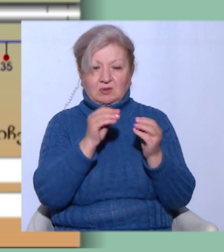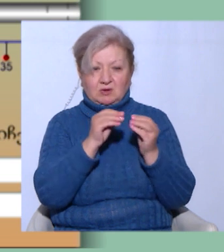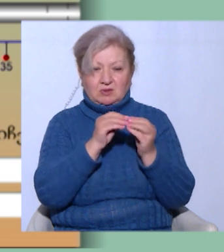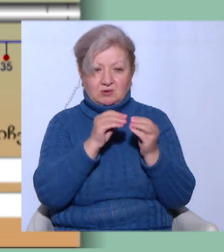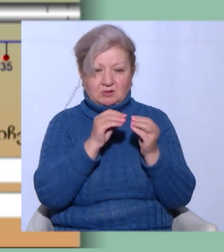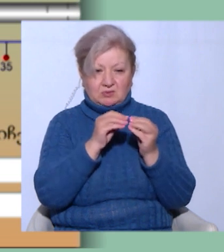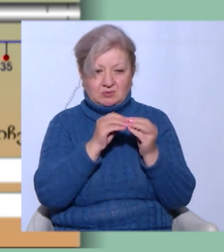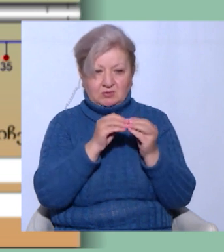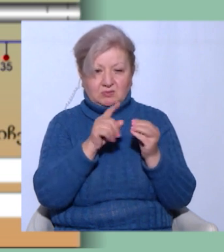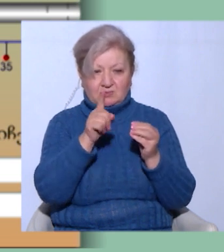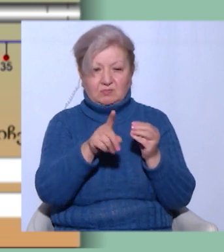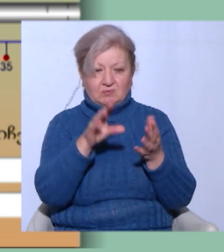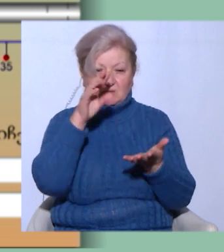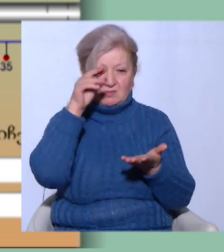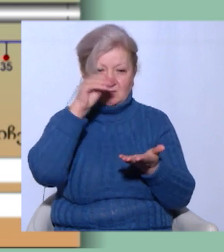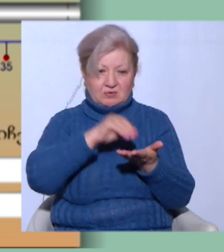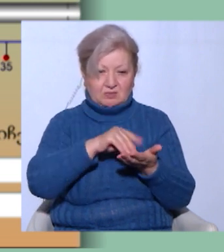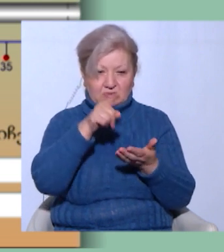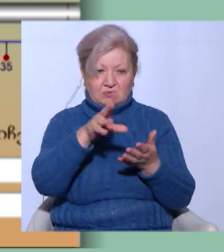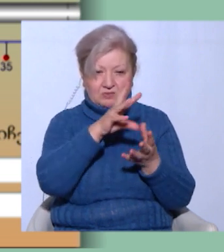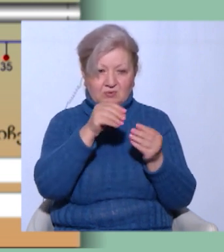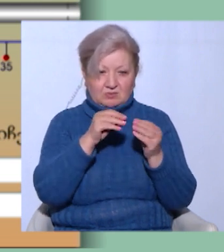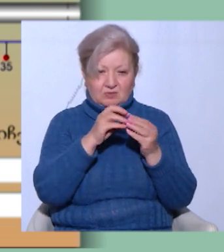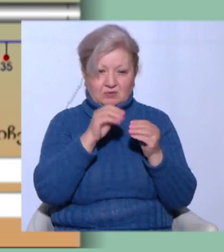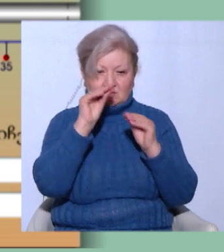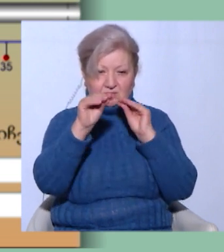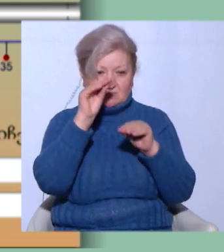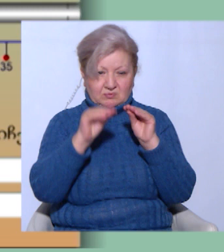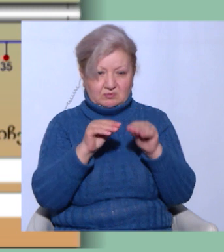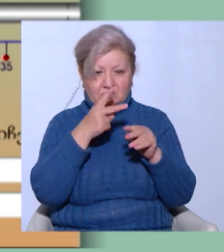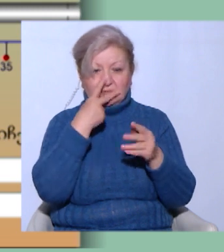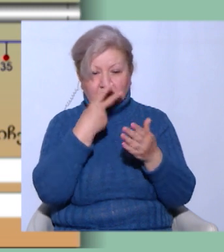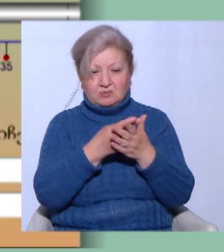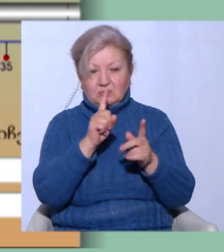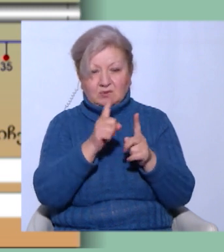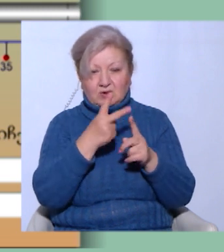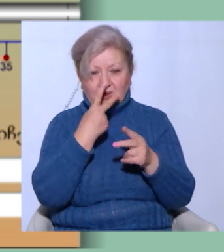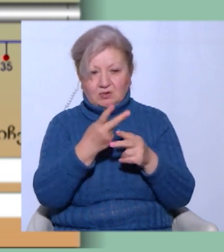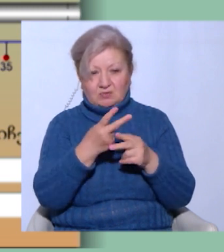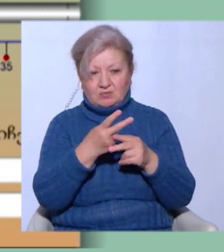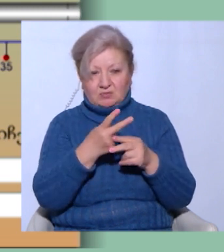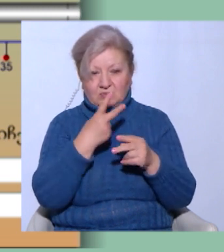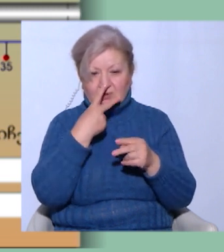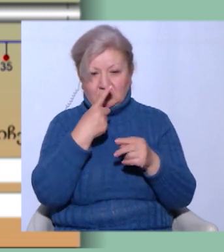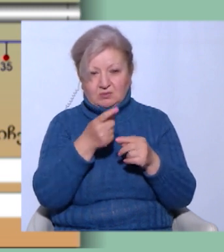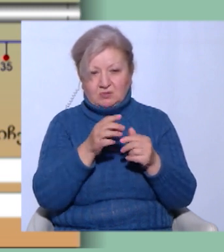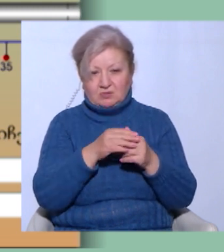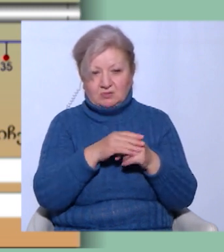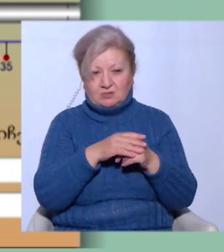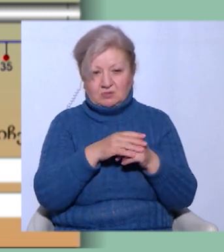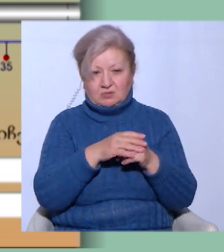საპირისპიროთაც. ისევ იგივე ცხადია, დავაყენოთ ეს ღერძები, დავაყენოთ და შევხედოთ რას